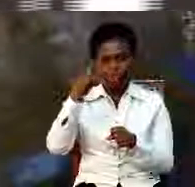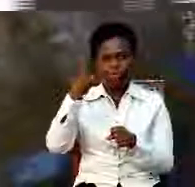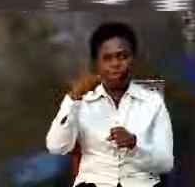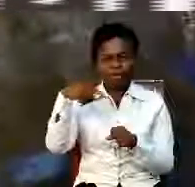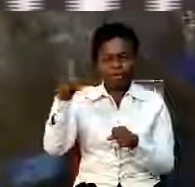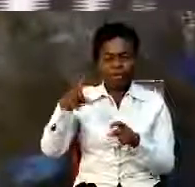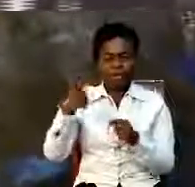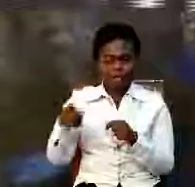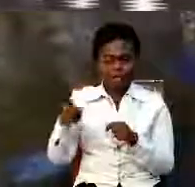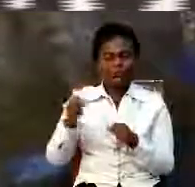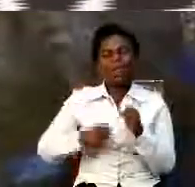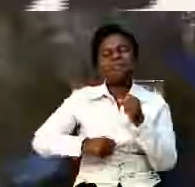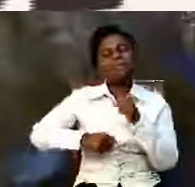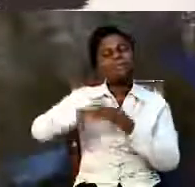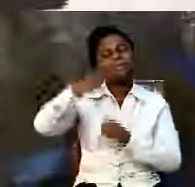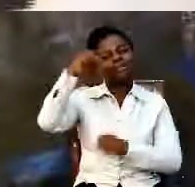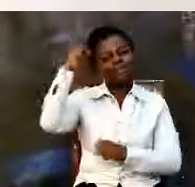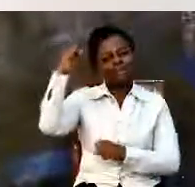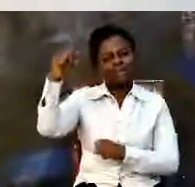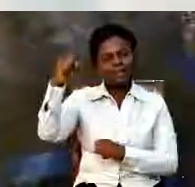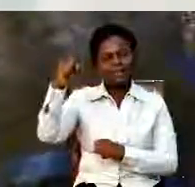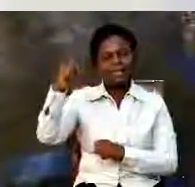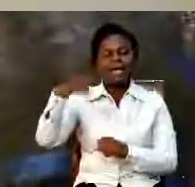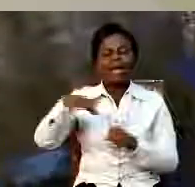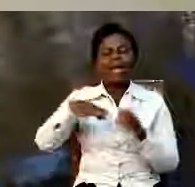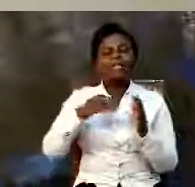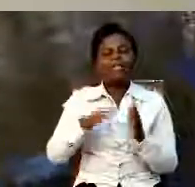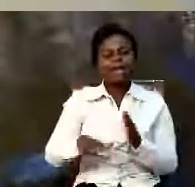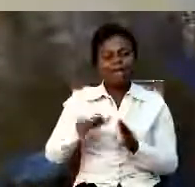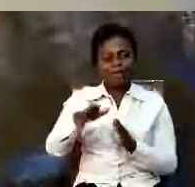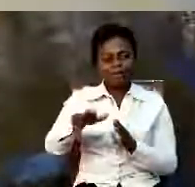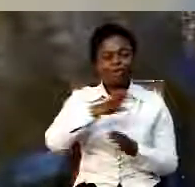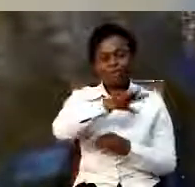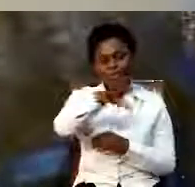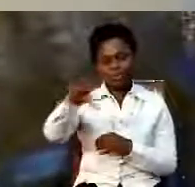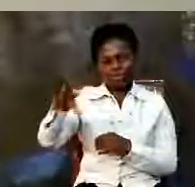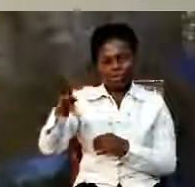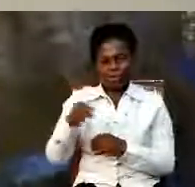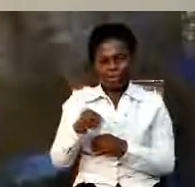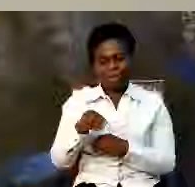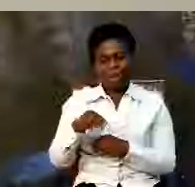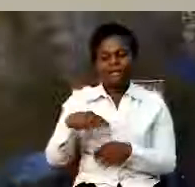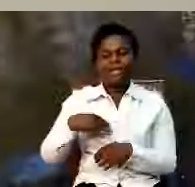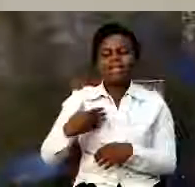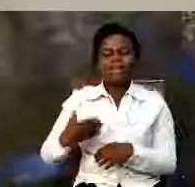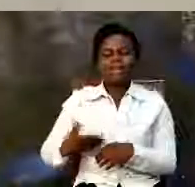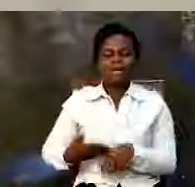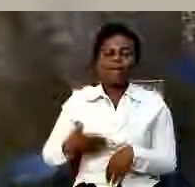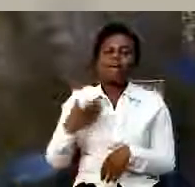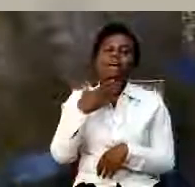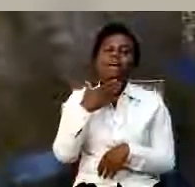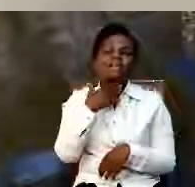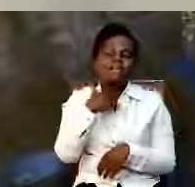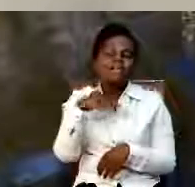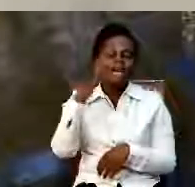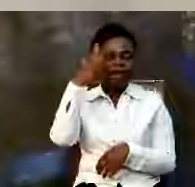sawa. Tena yuko sawa kwenye nyanja zote. Na mwanamke anataka kujua